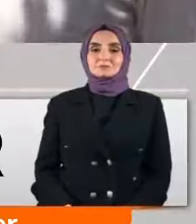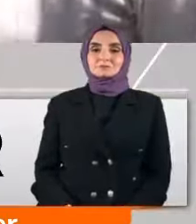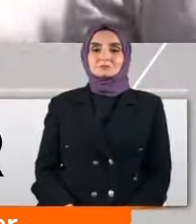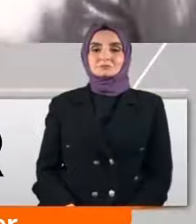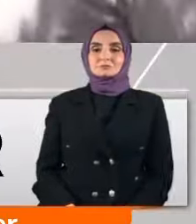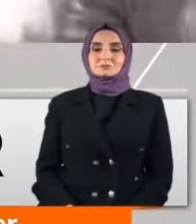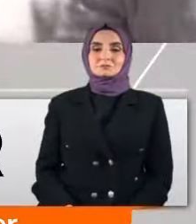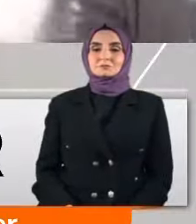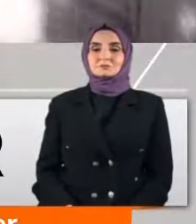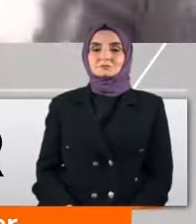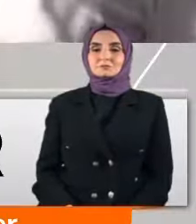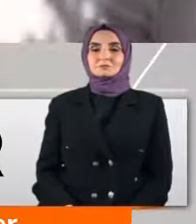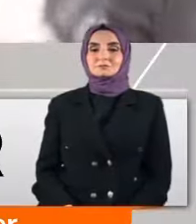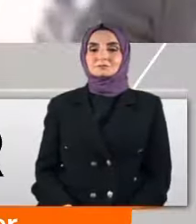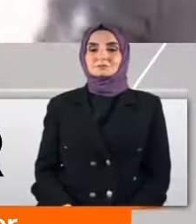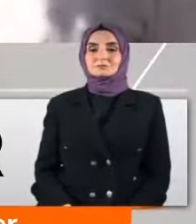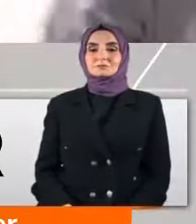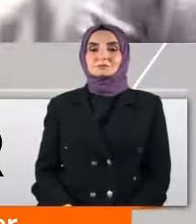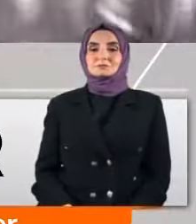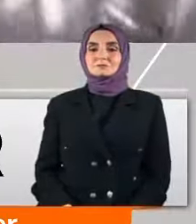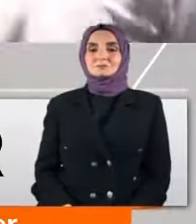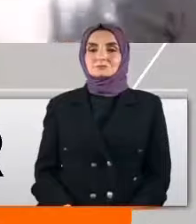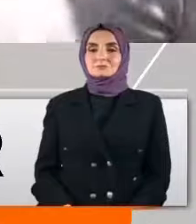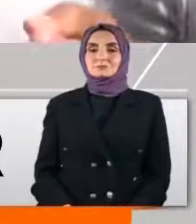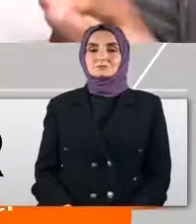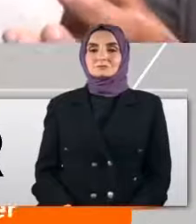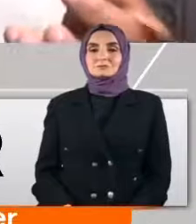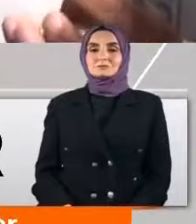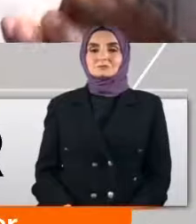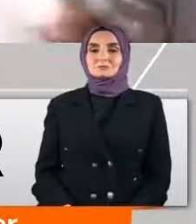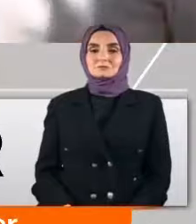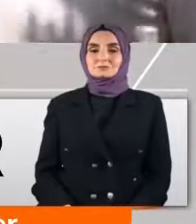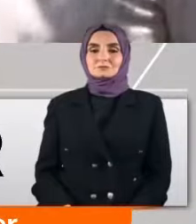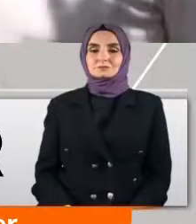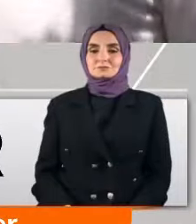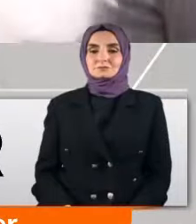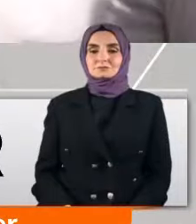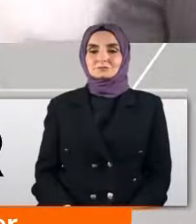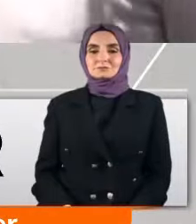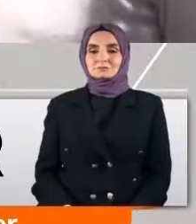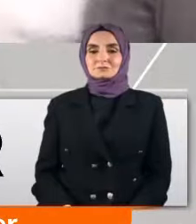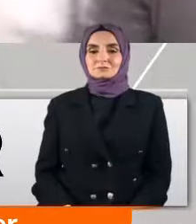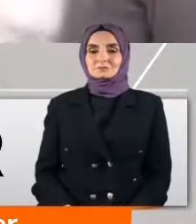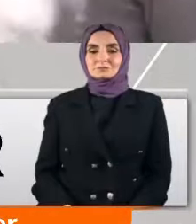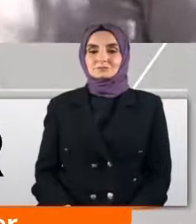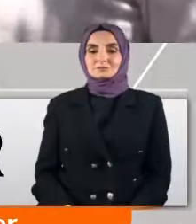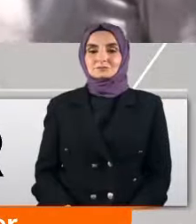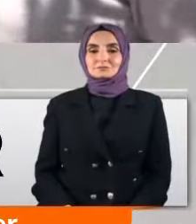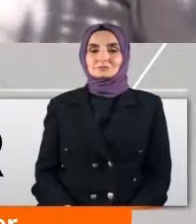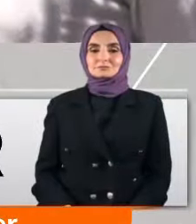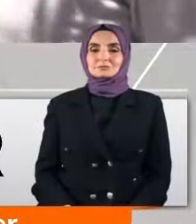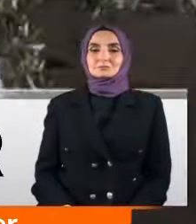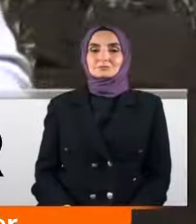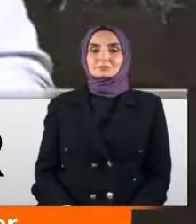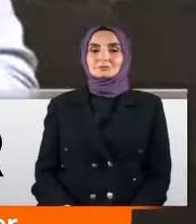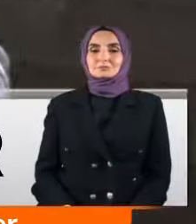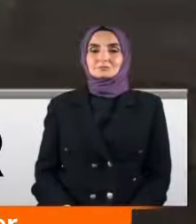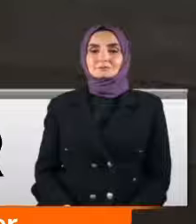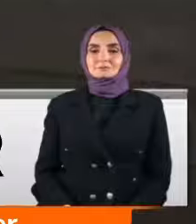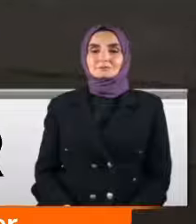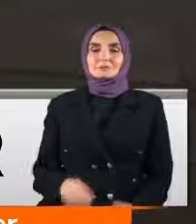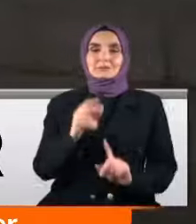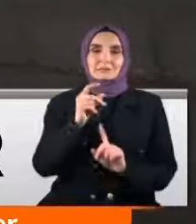kesinlikle bir pişmanlık yok fakat sosyal medyada işte çok fazla eleştiri alıyorum işte neden verdin neden satmadım İsmet